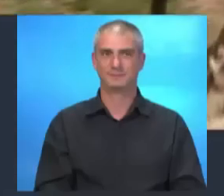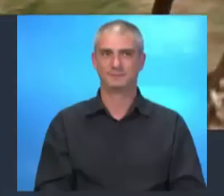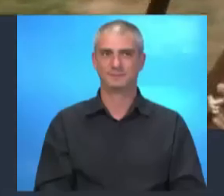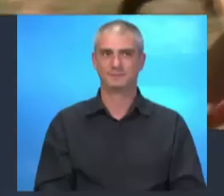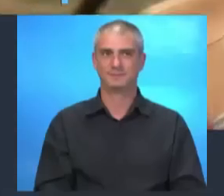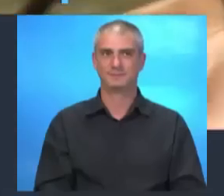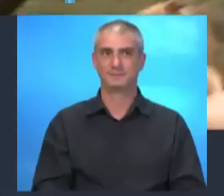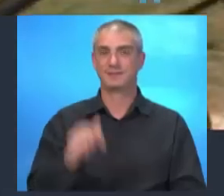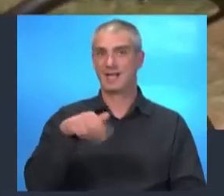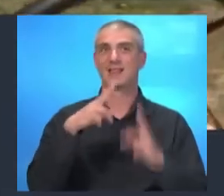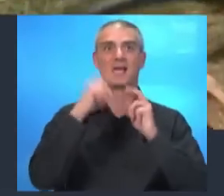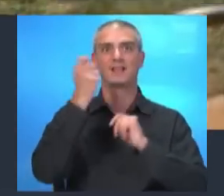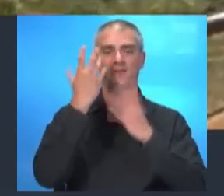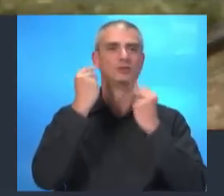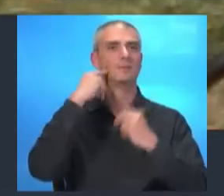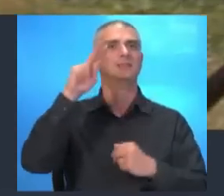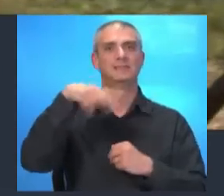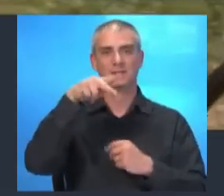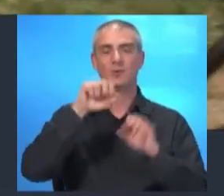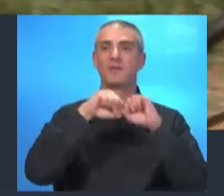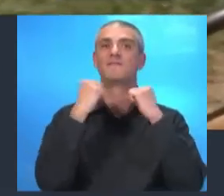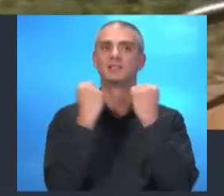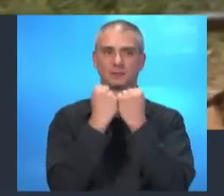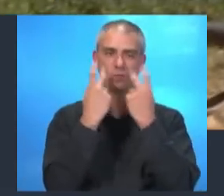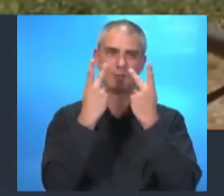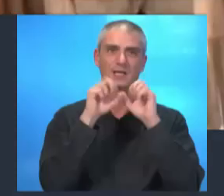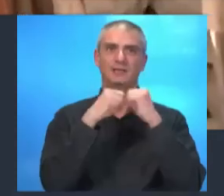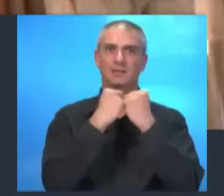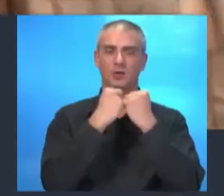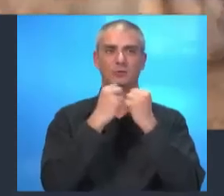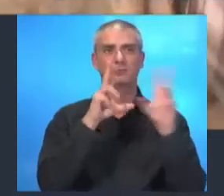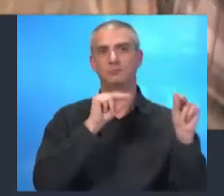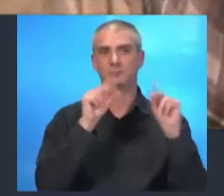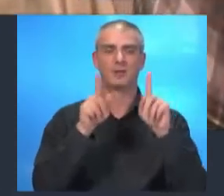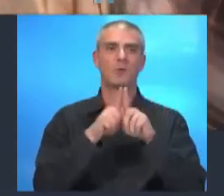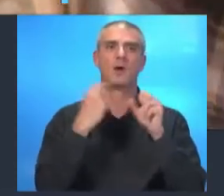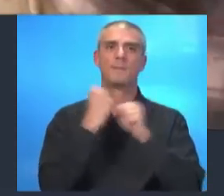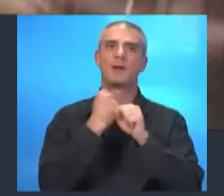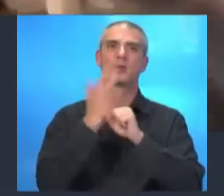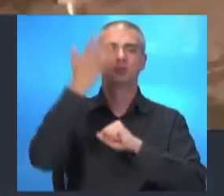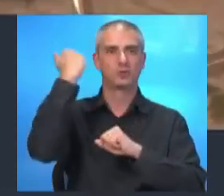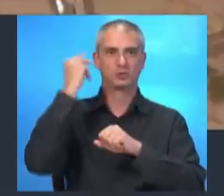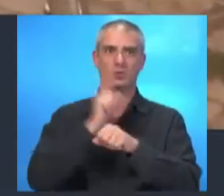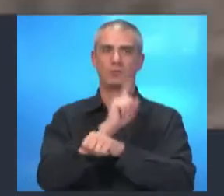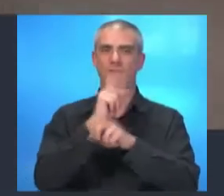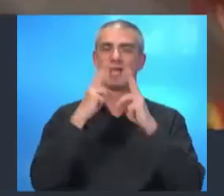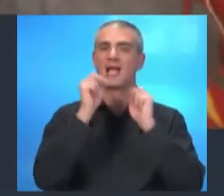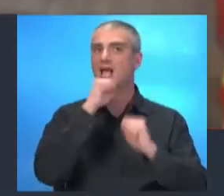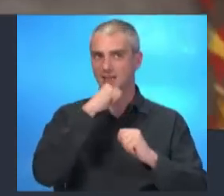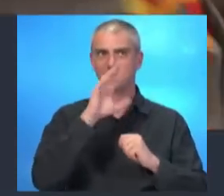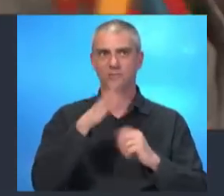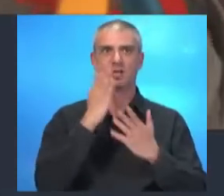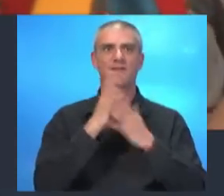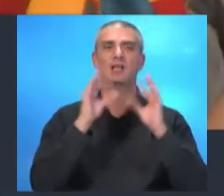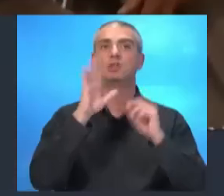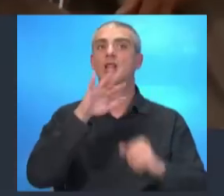כאן בעיר דוד יש לא מעט ציורים וסדנאות, בעיקר סדנאות שמדמות פעילויות שנעשו כאן בעיר העתיקה. יש כאן כבר עשרות